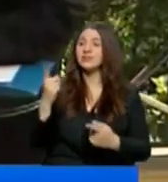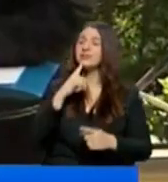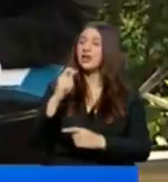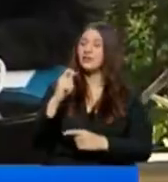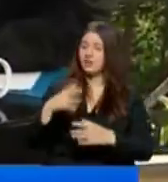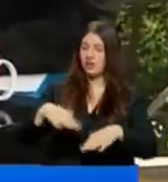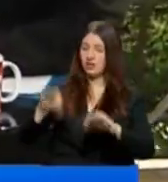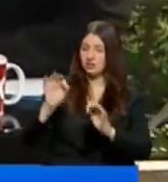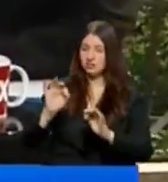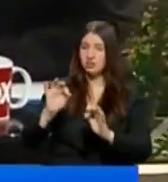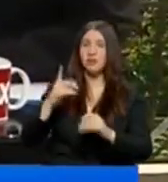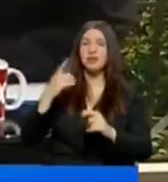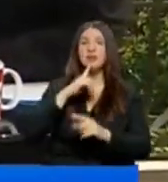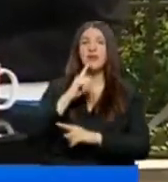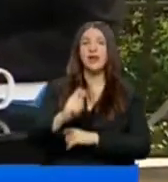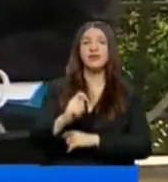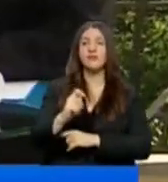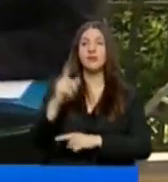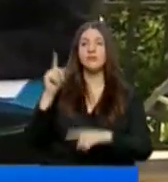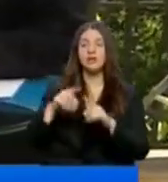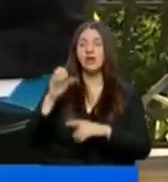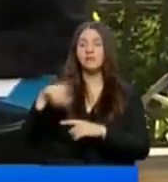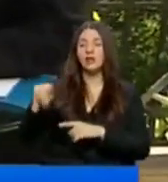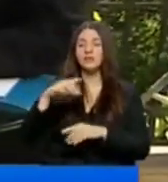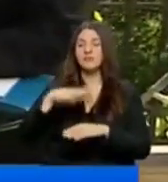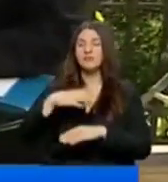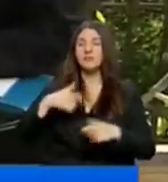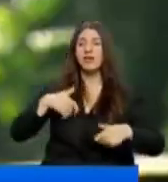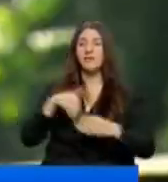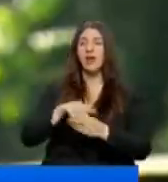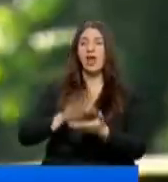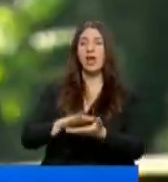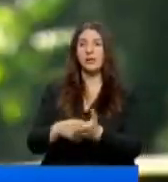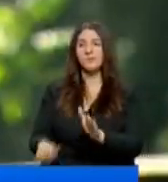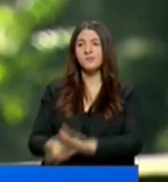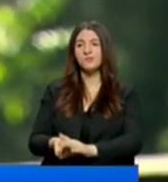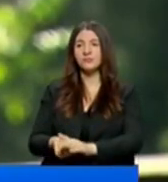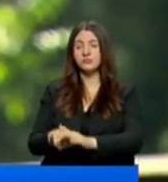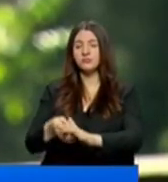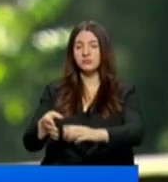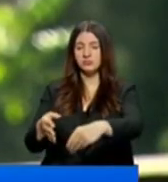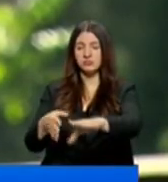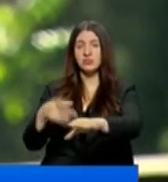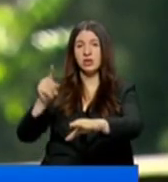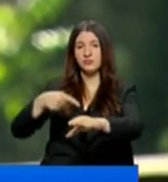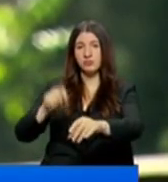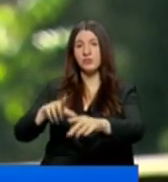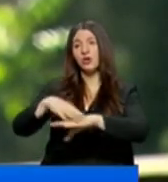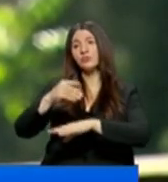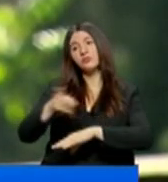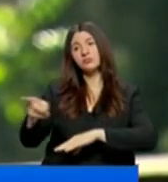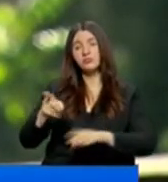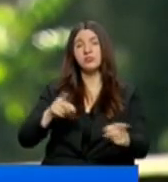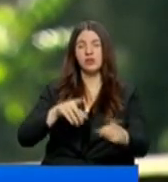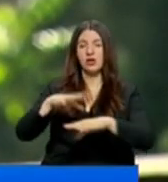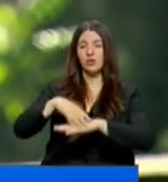teklif hazırlanıyor. Teklif bazı AK Parti milletvekillerinin eline tutuşturuluyor, imza atılıyor, komisyonlara geliyor.